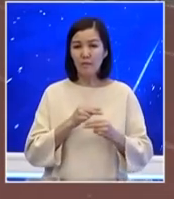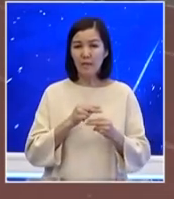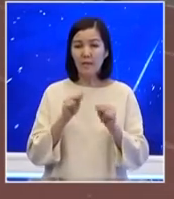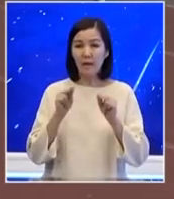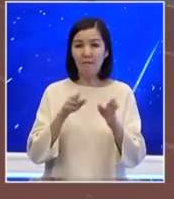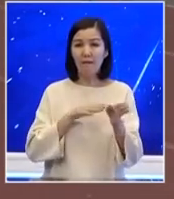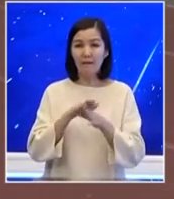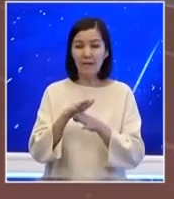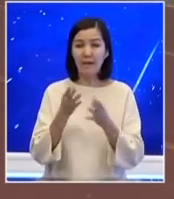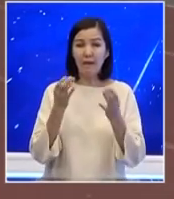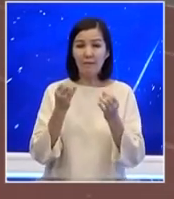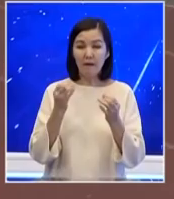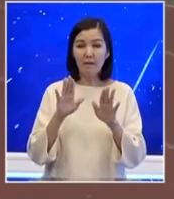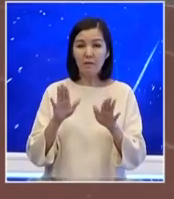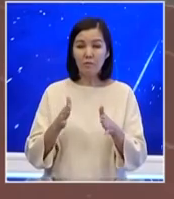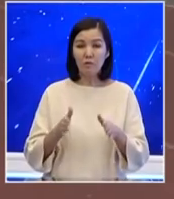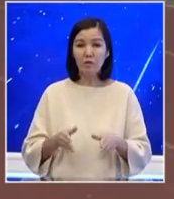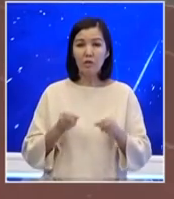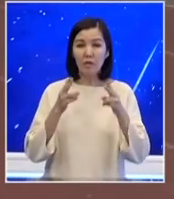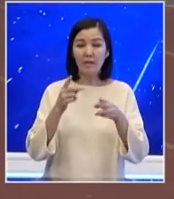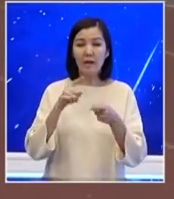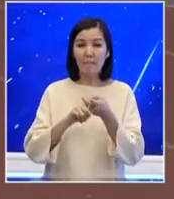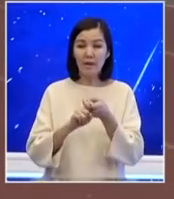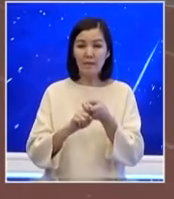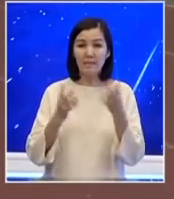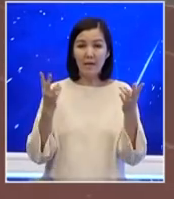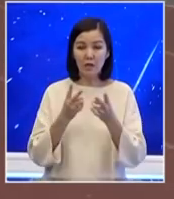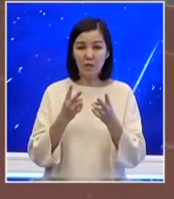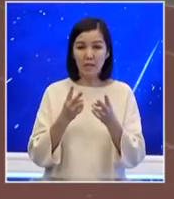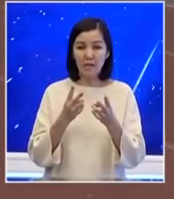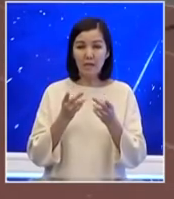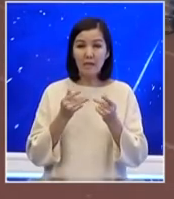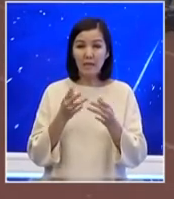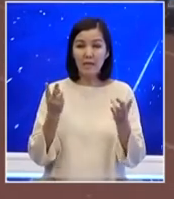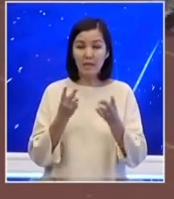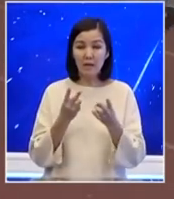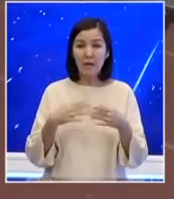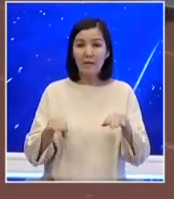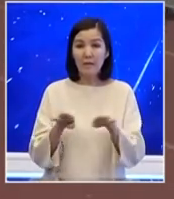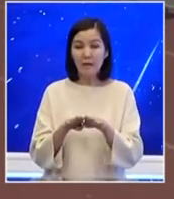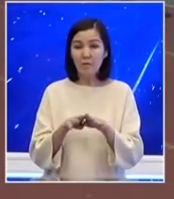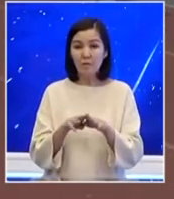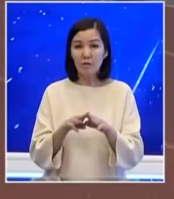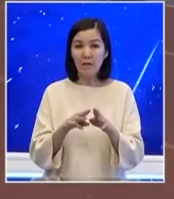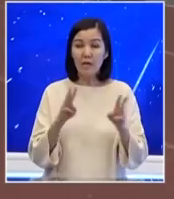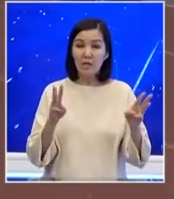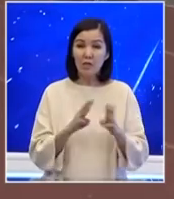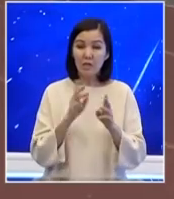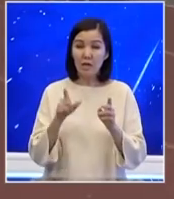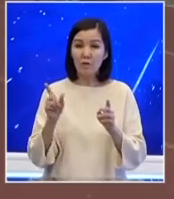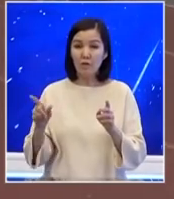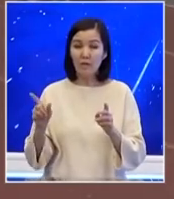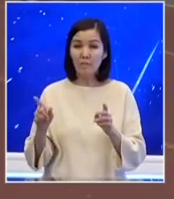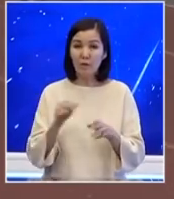облыс аумағында тағы да осындай төтенше жағдайға байланысты қажеттілік туындайтын болса, дәл осындай еріктілер тағы да шақыртылуы